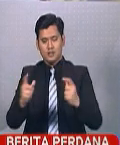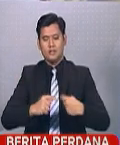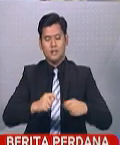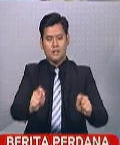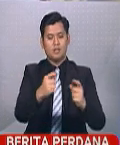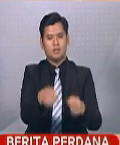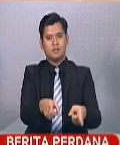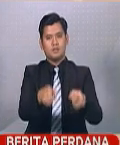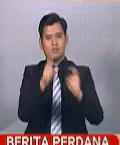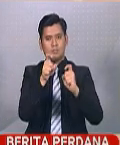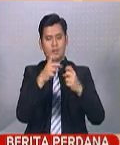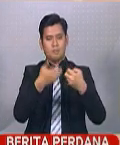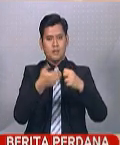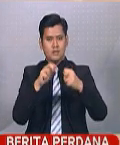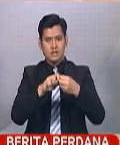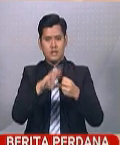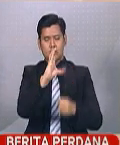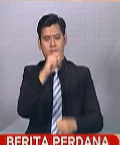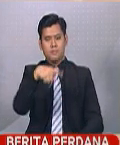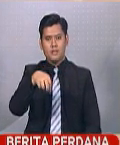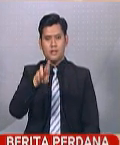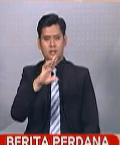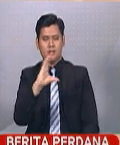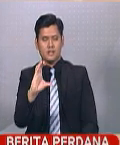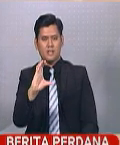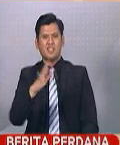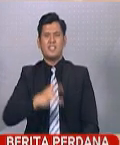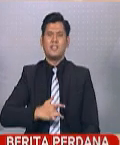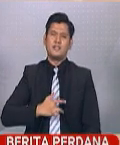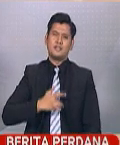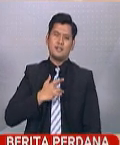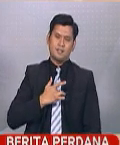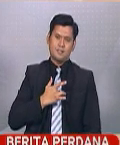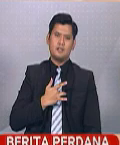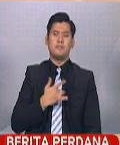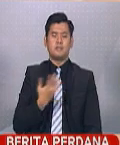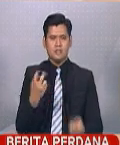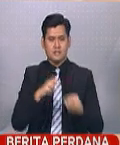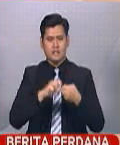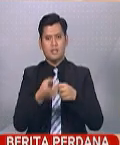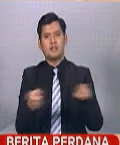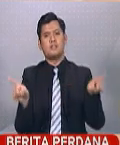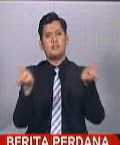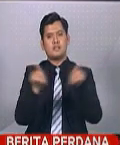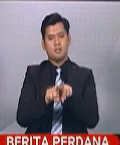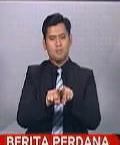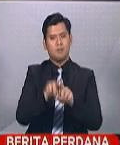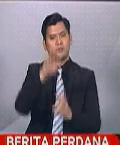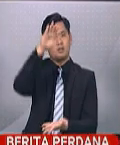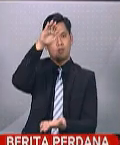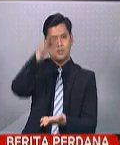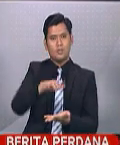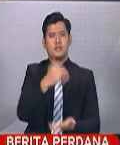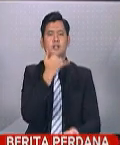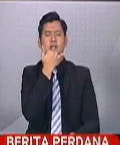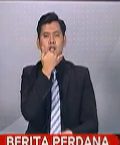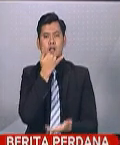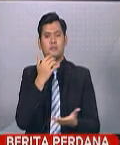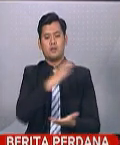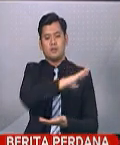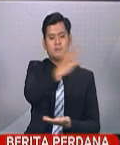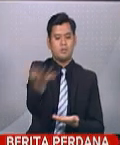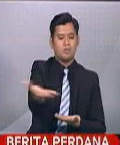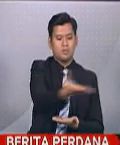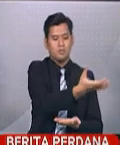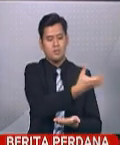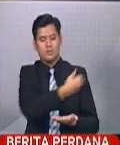Cepat Krisis Kebangsaan CPRC, beliau turut merasai bahang yang sama. Untuk mengurangi kesilapan semasa pengumpulan